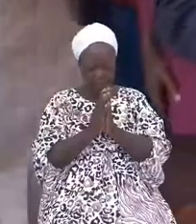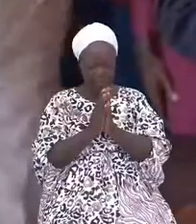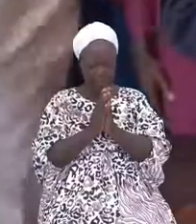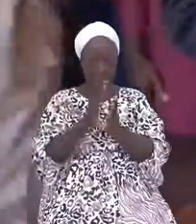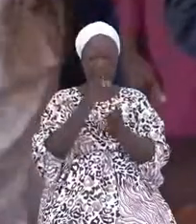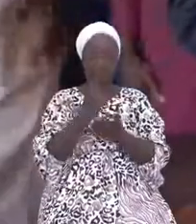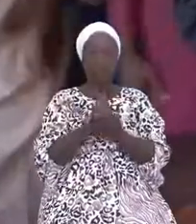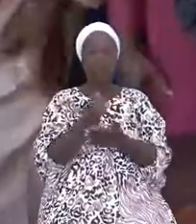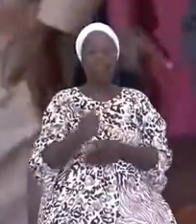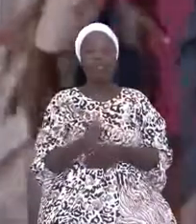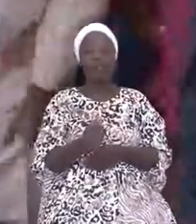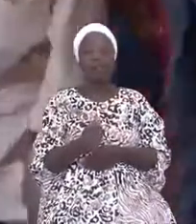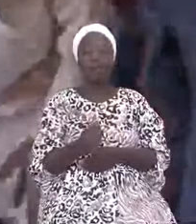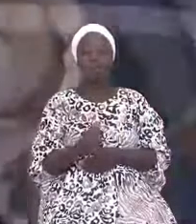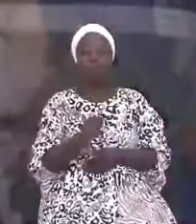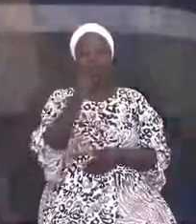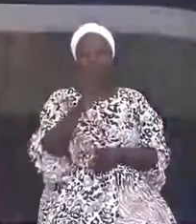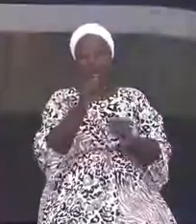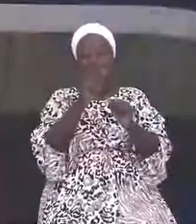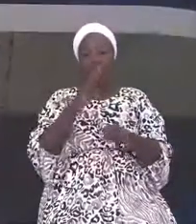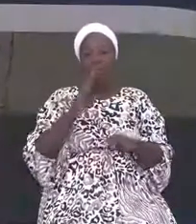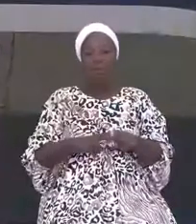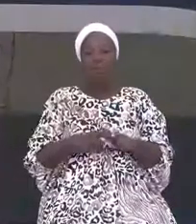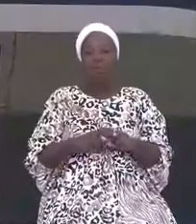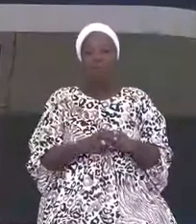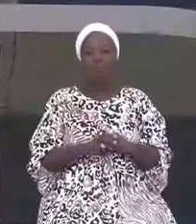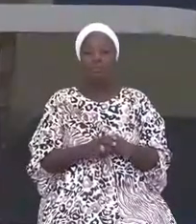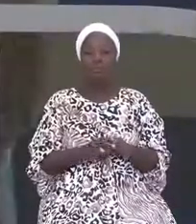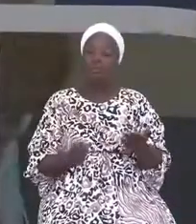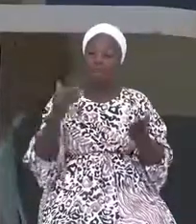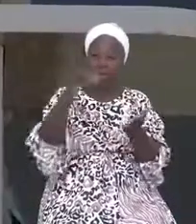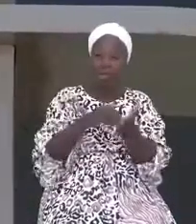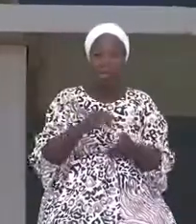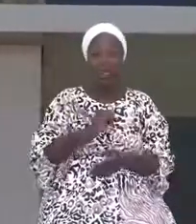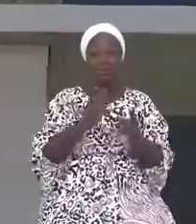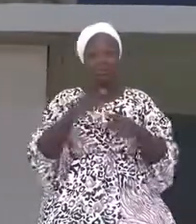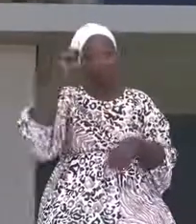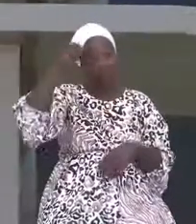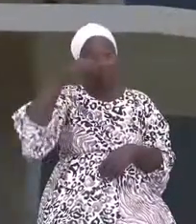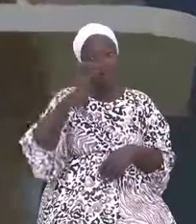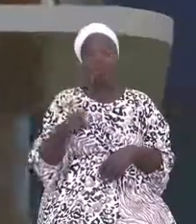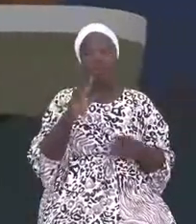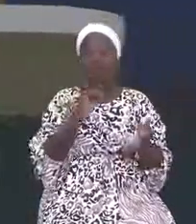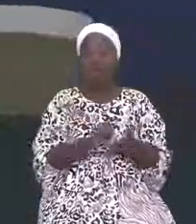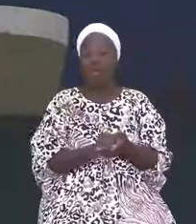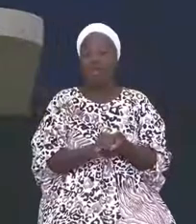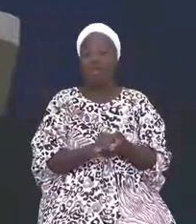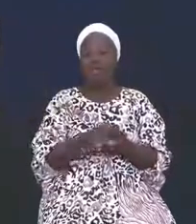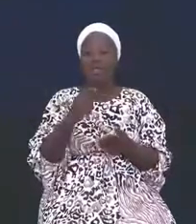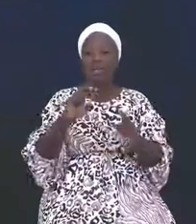Que Dieu vous bénisse. Pour vous asseoir. Une fois encore, je voudrais nous rappeler que le